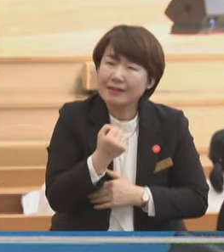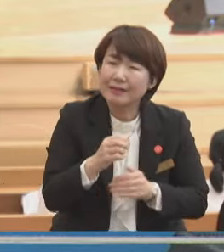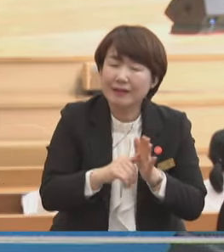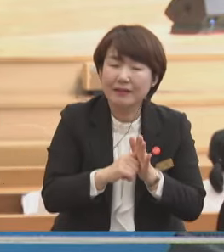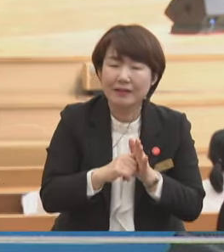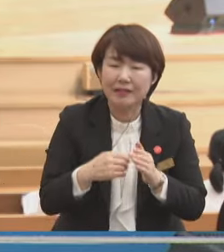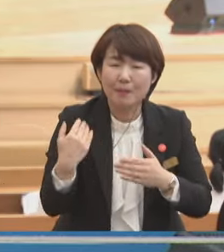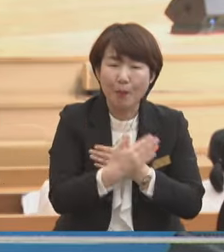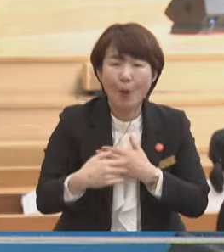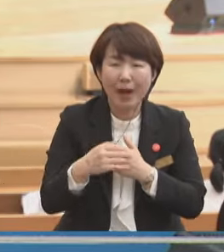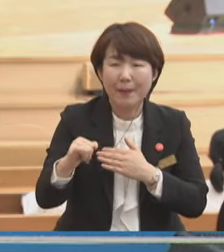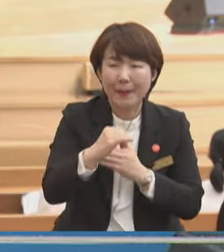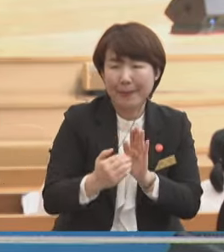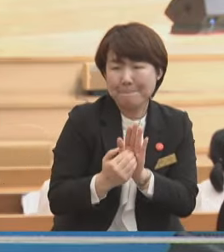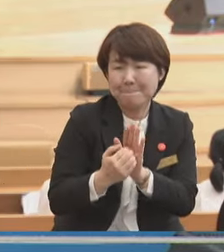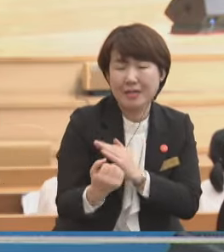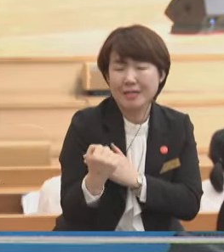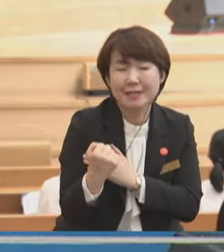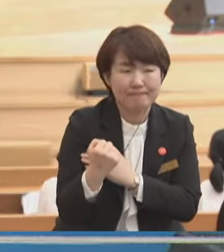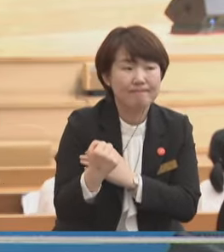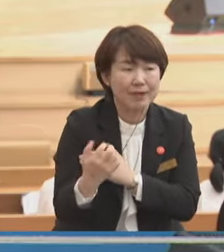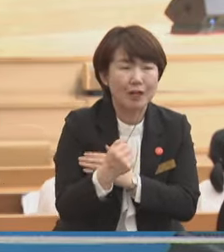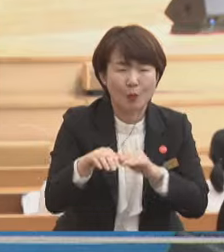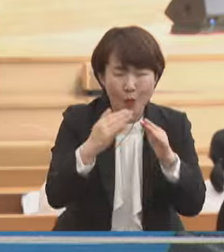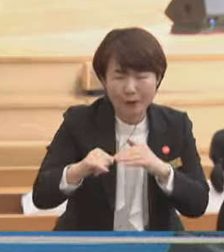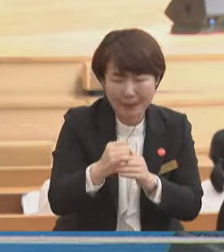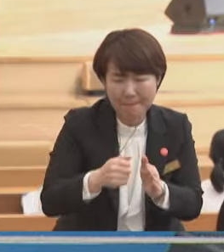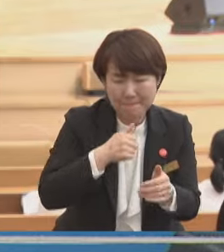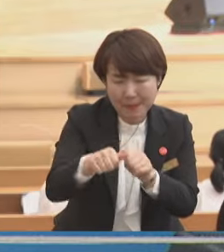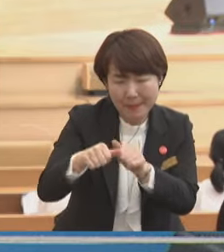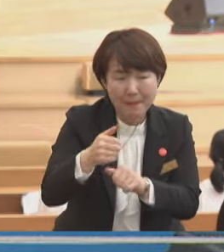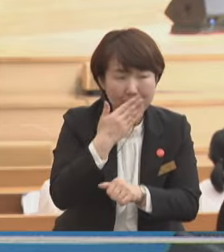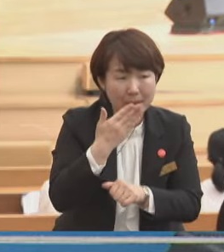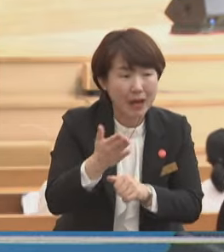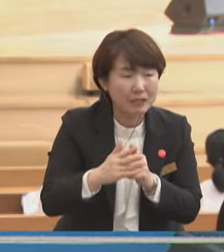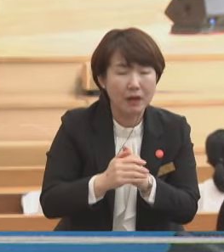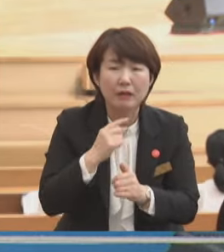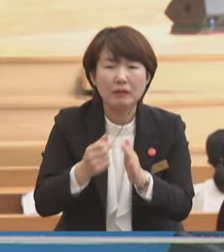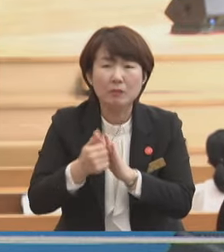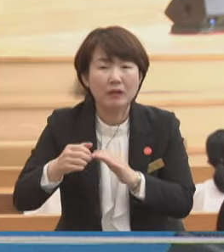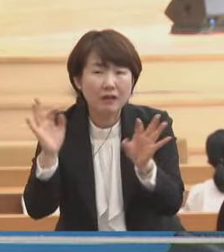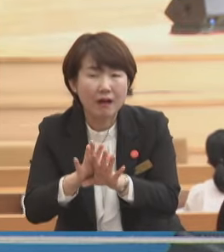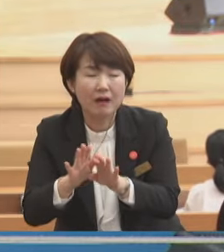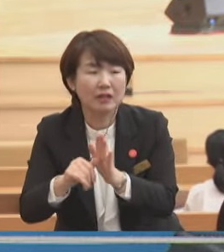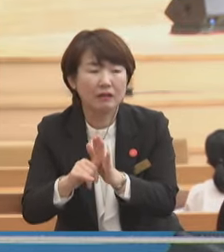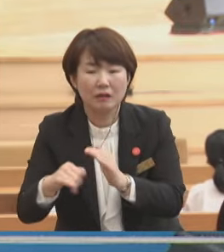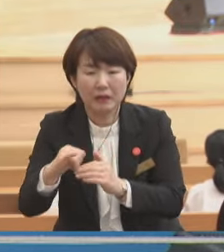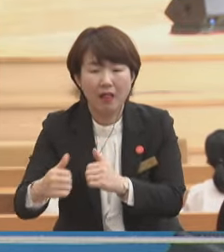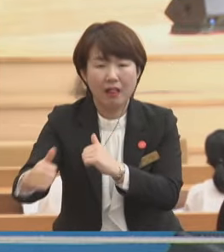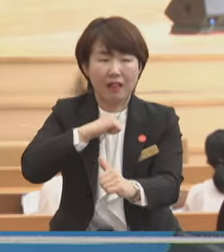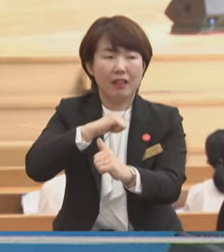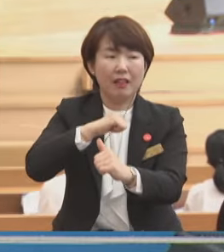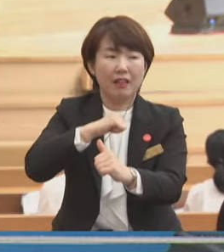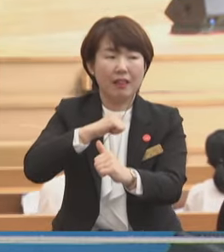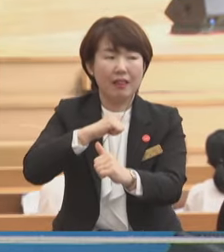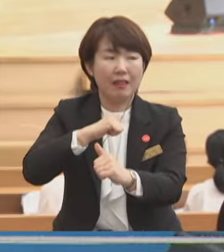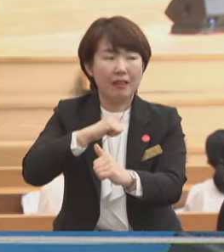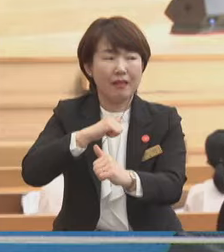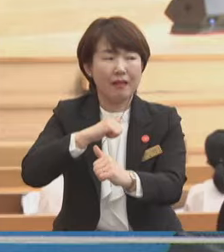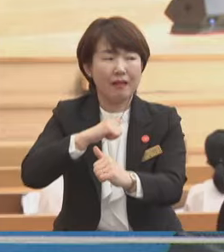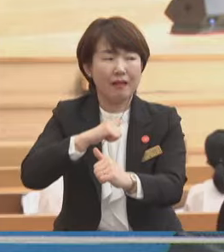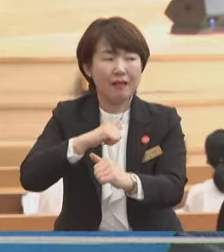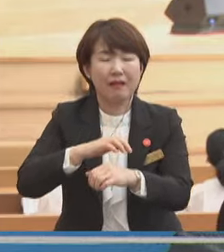면역이 모든 세을 이길 수 있지만 희망이 사라지면 균이 쑥 들어와 버린다고 그렇게